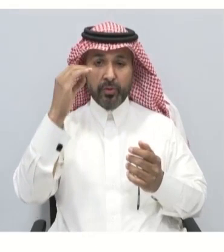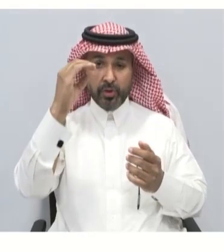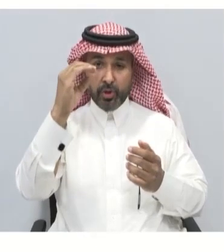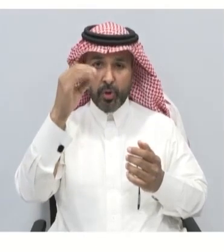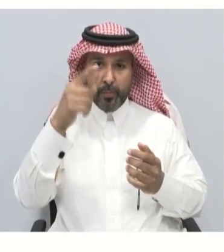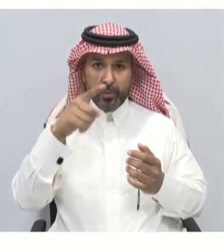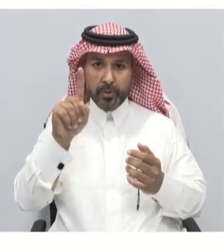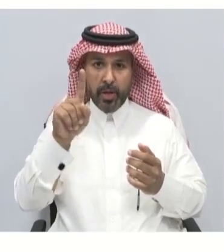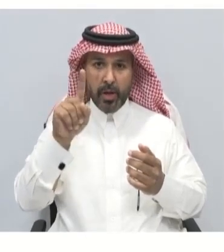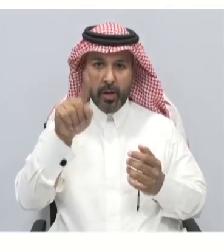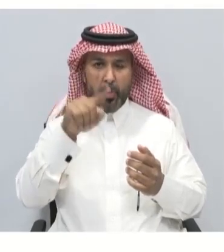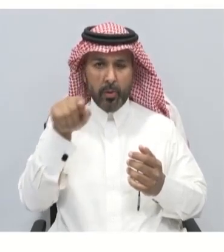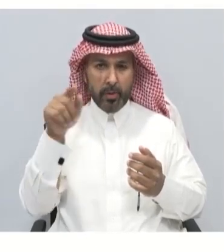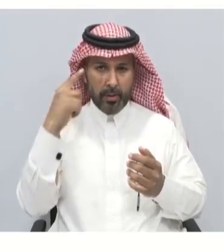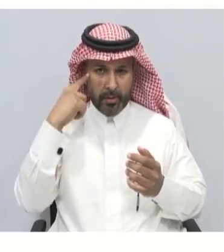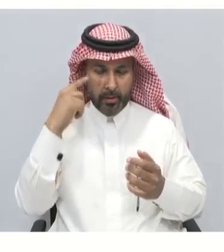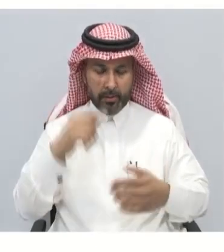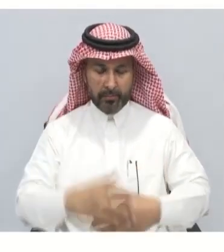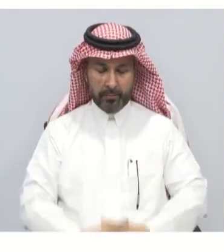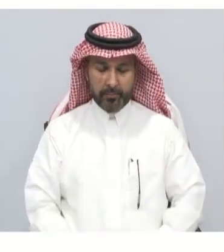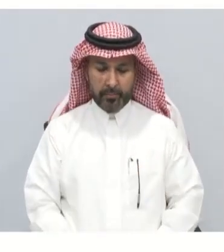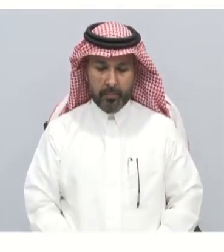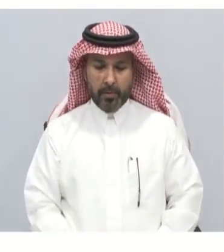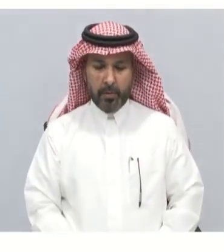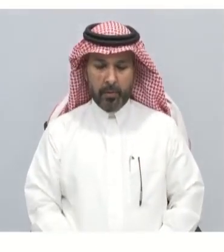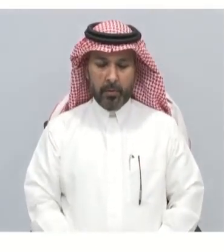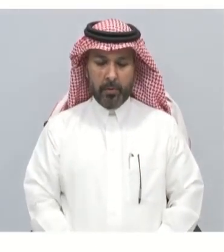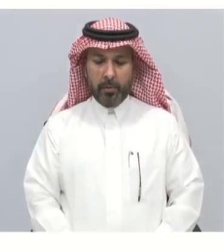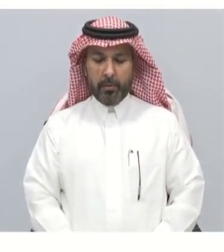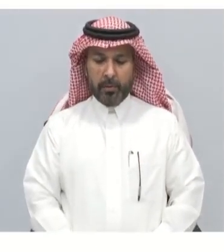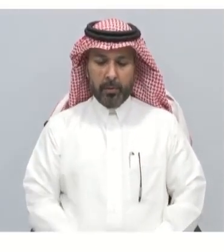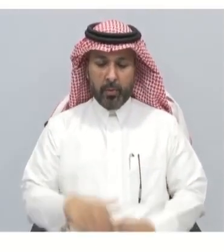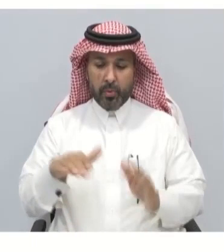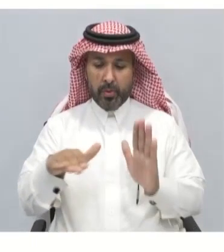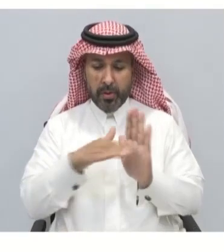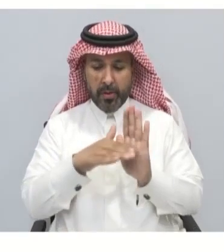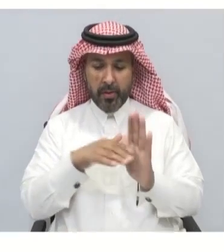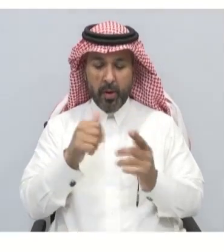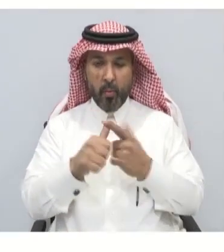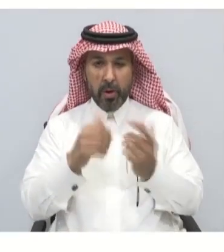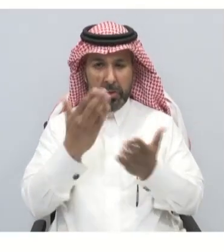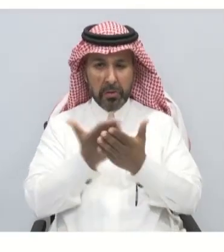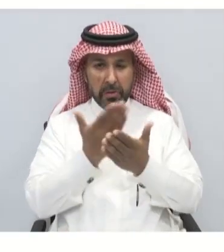المساله ايضا الرسم والتخمين والتحقق وانشاء